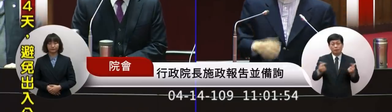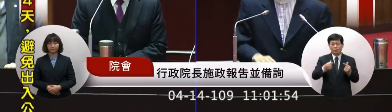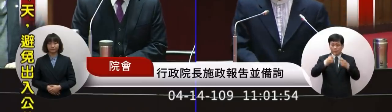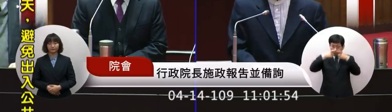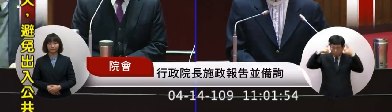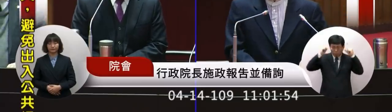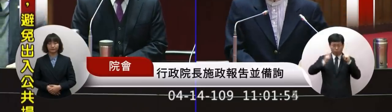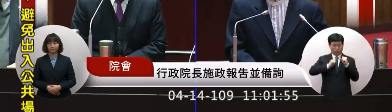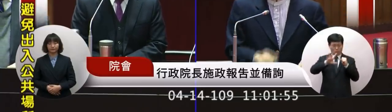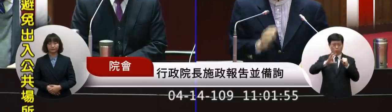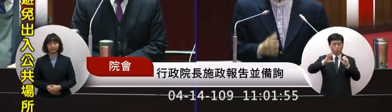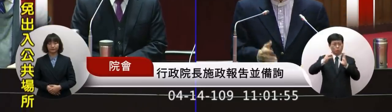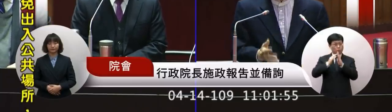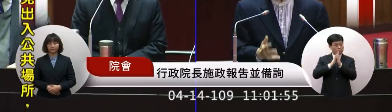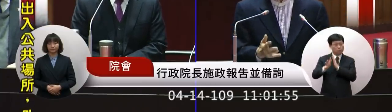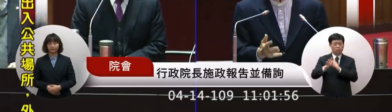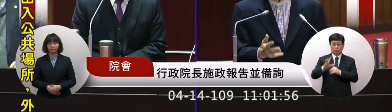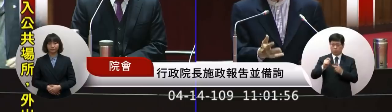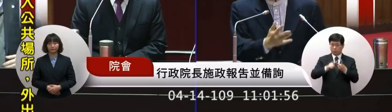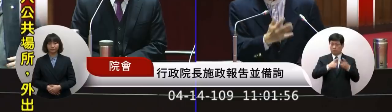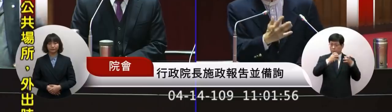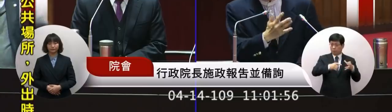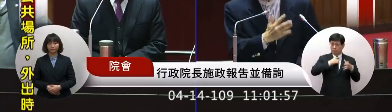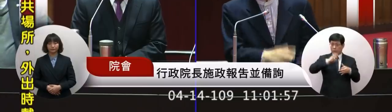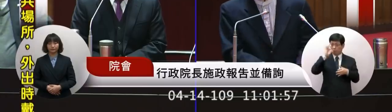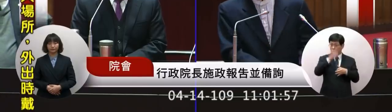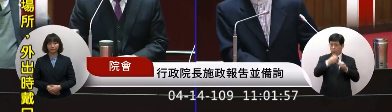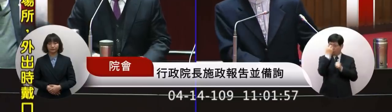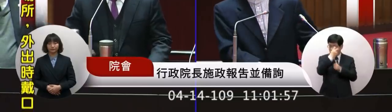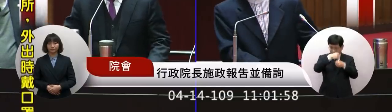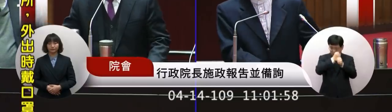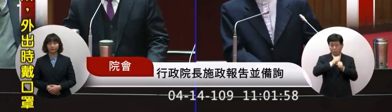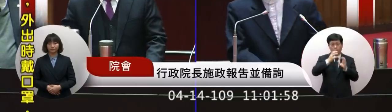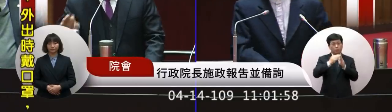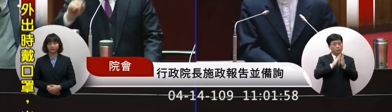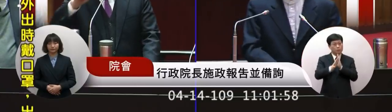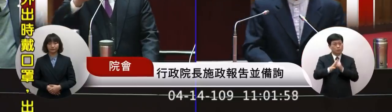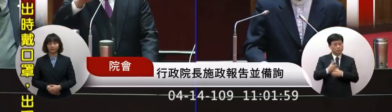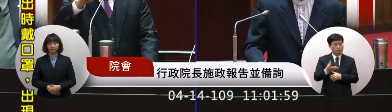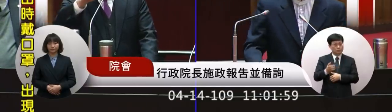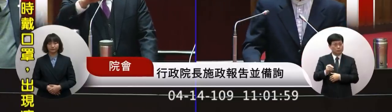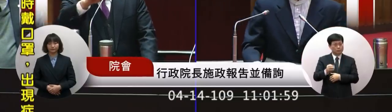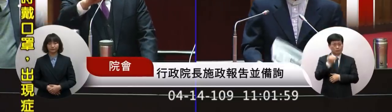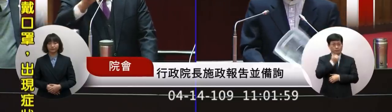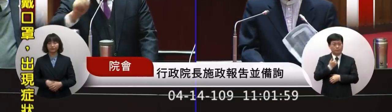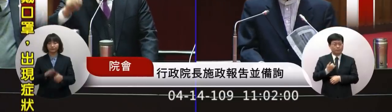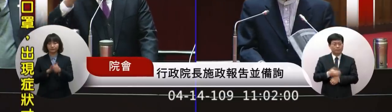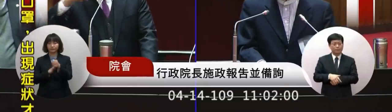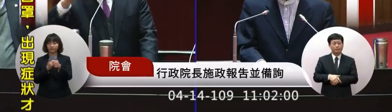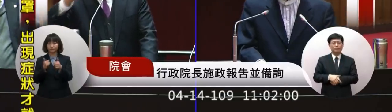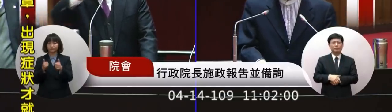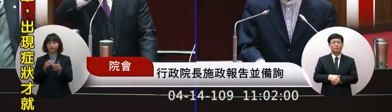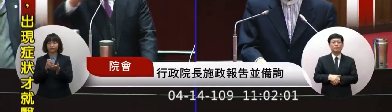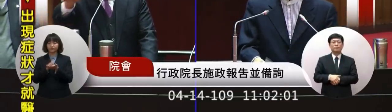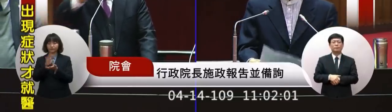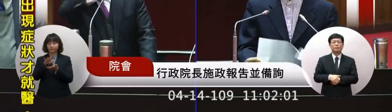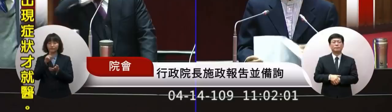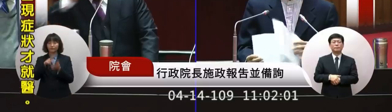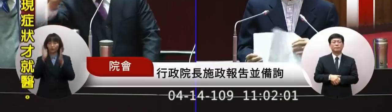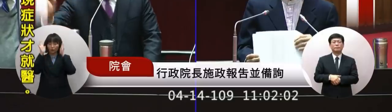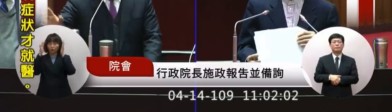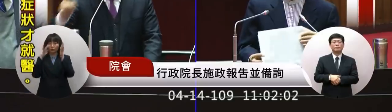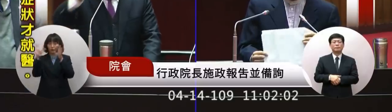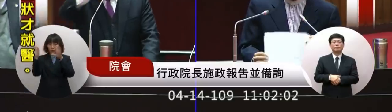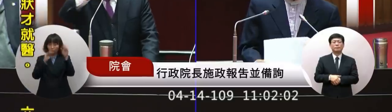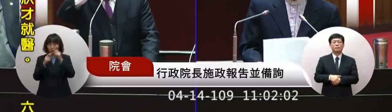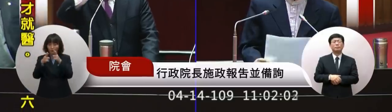罩国家队哦，有没有可能成立一个快筛国家队？有没有可能？ 来，这个委员，我相信你最近今天